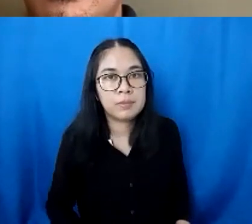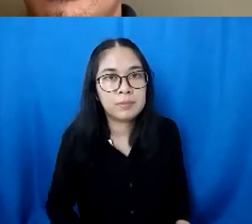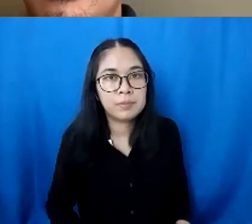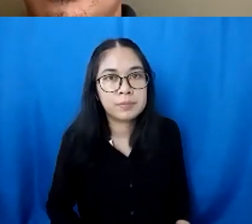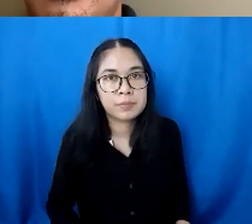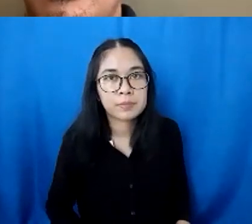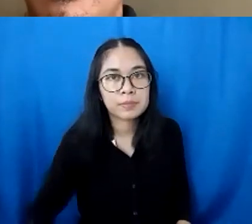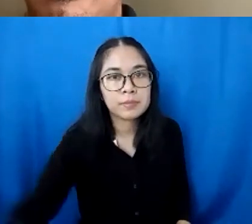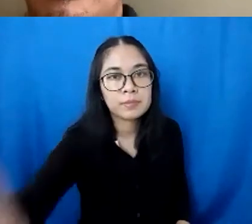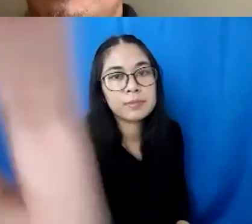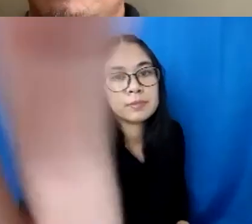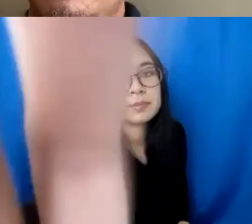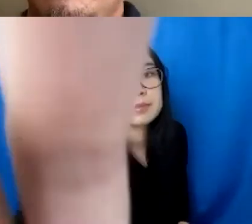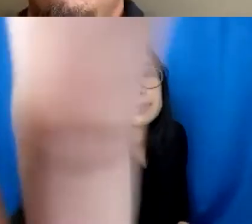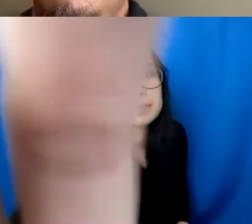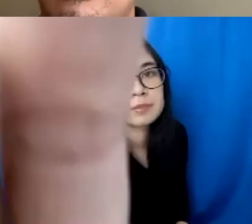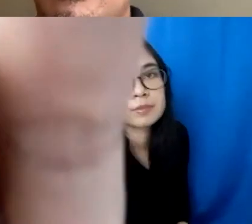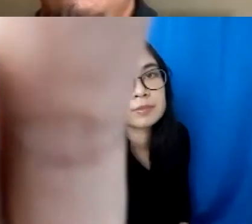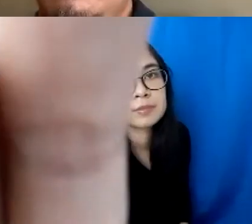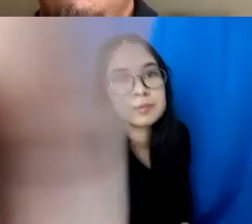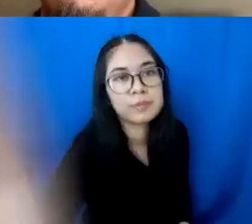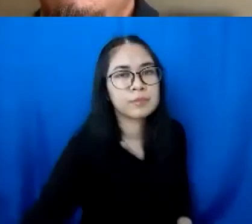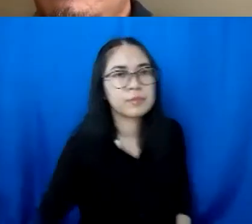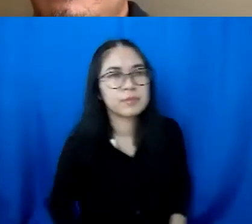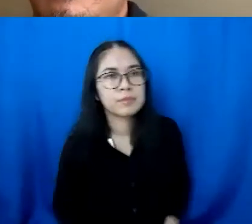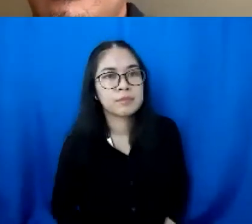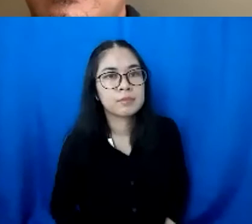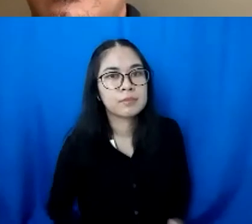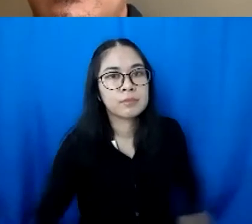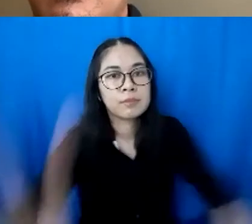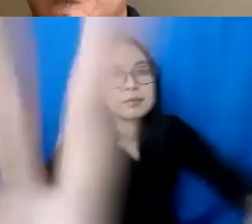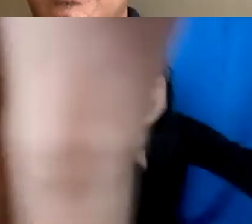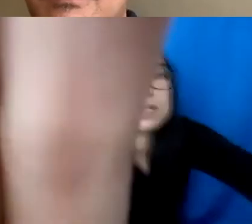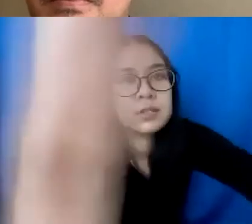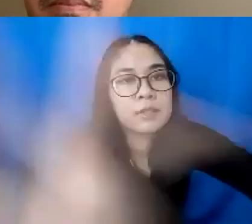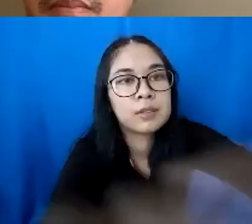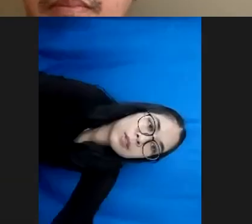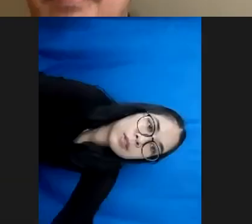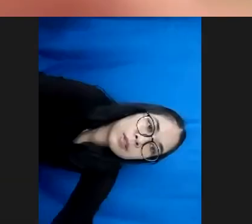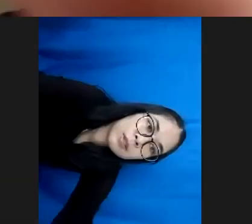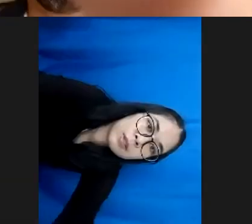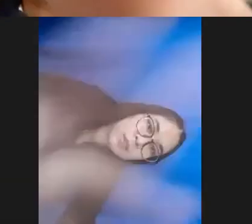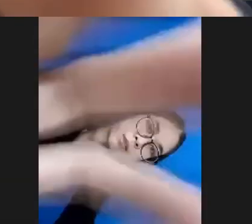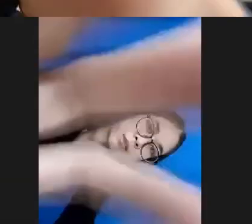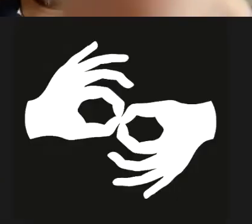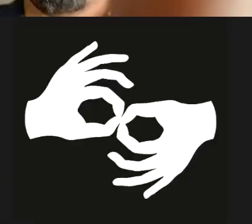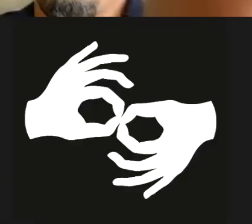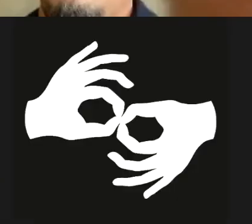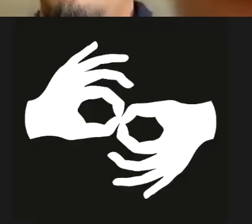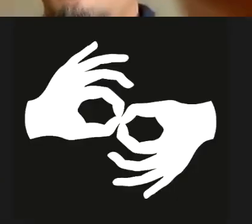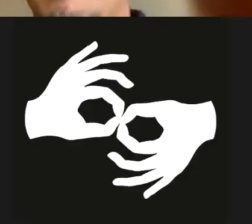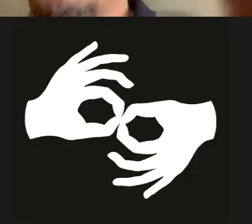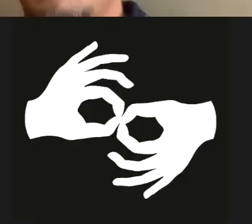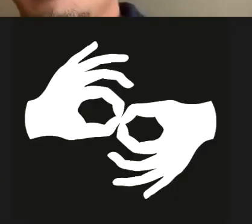Halo Mbak Pet. Halo, gimana Ibu Pus? Tadi Bu Pru akan memberikan respon terhadap hubungannya stunting